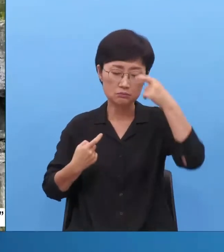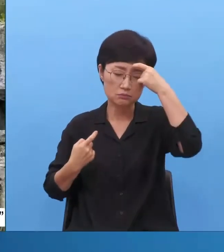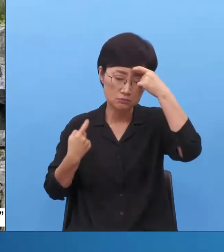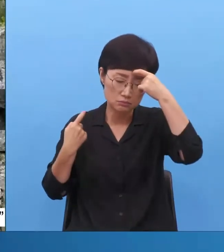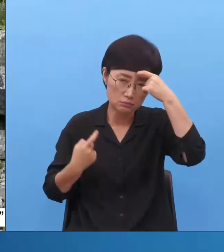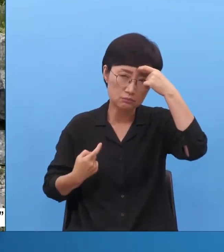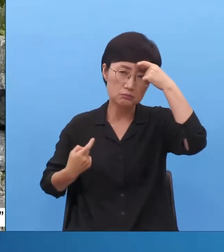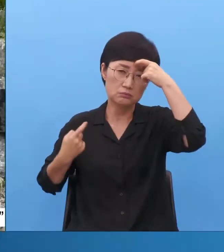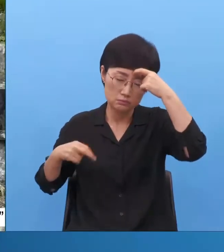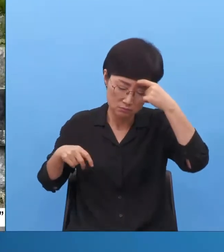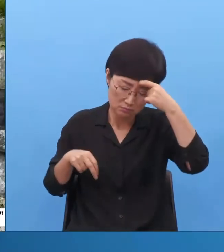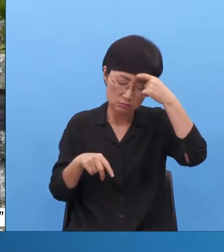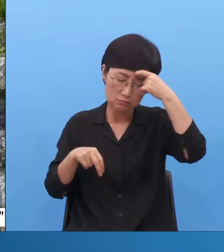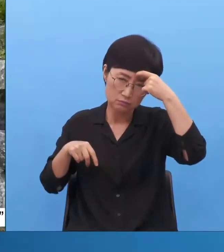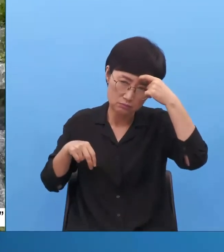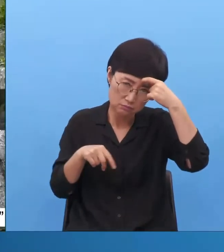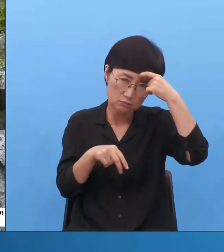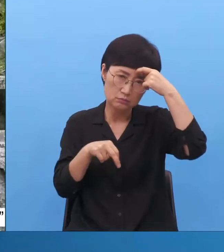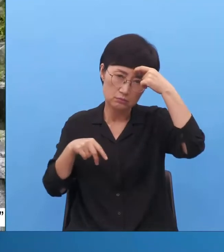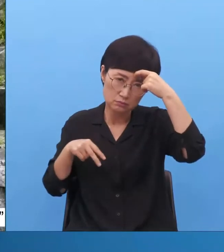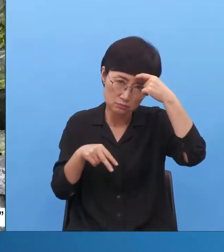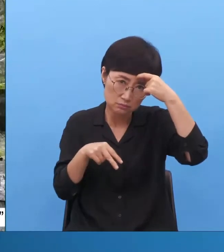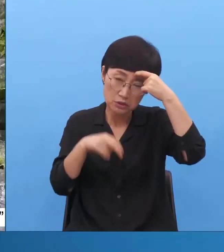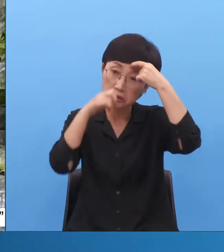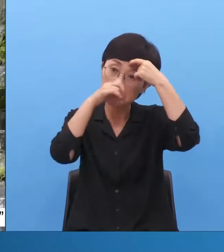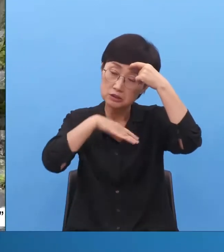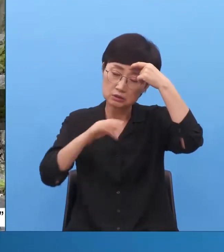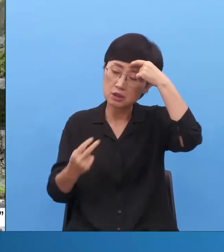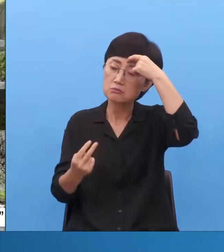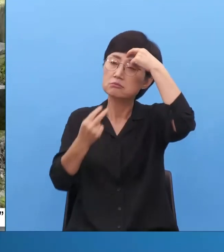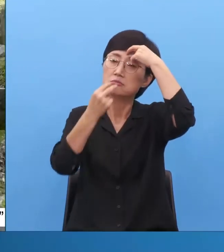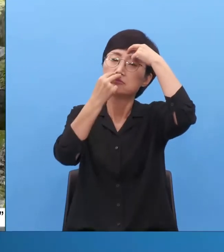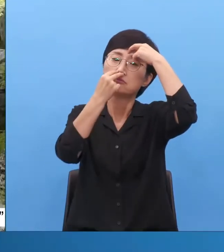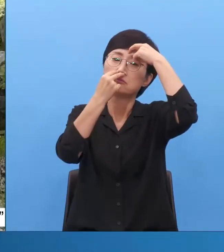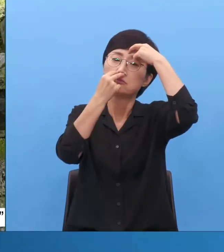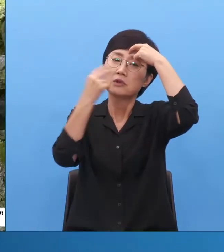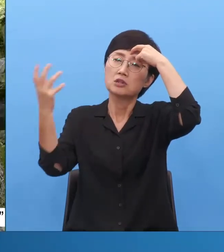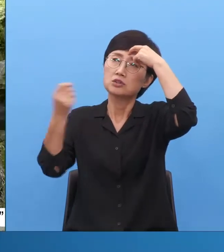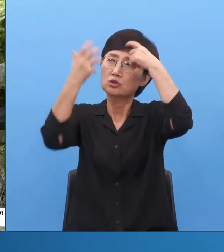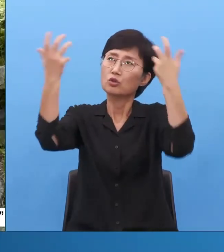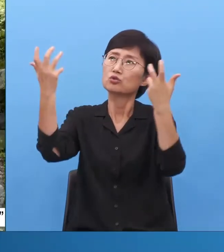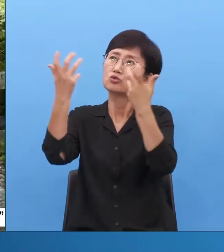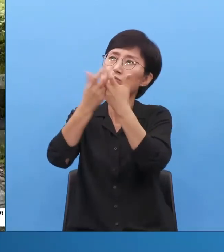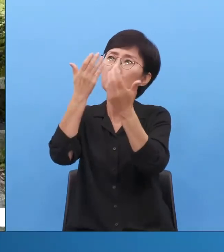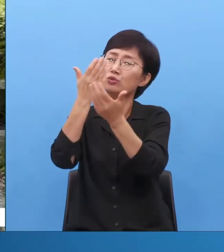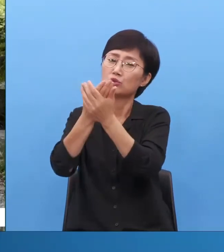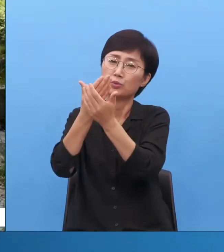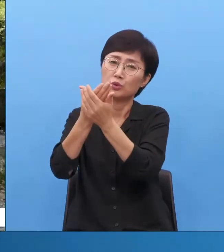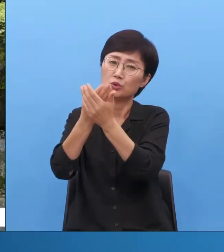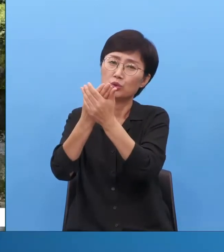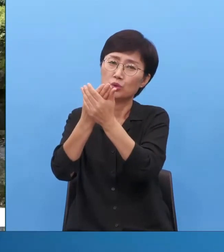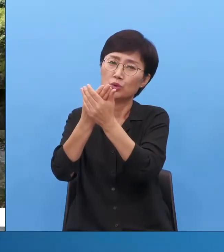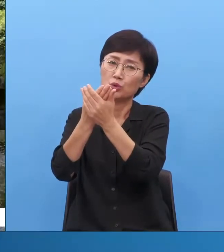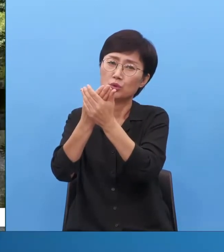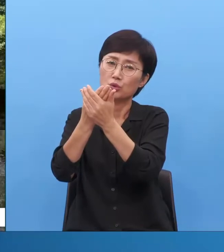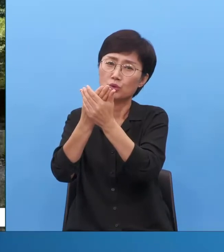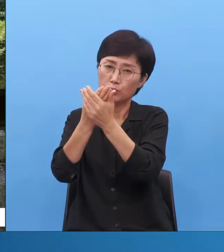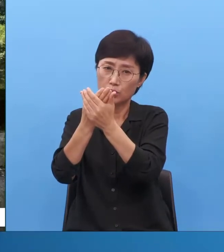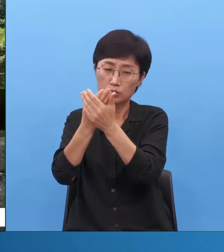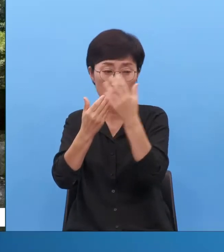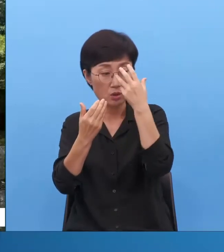가면서요 계속해서 이렇게 호흡을 들이쓰면서는 성령의 충만함을 주옵소서. 자, 길 갈 때는 보면